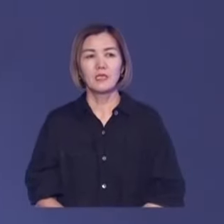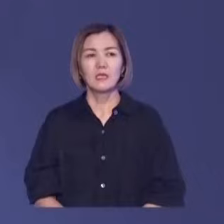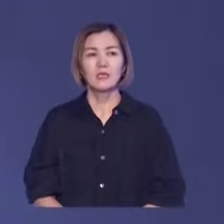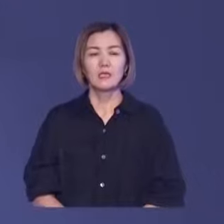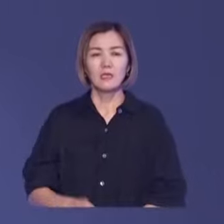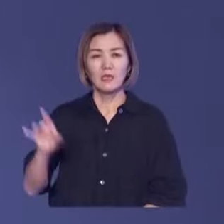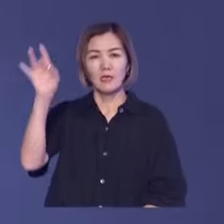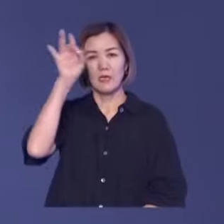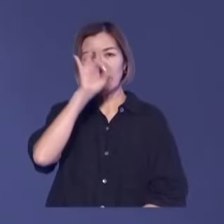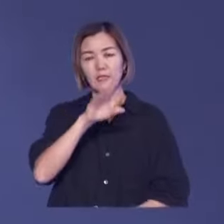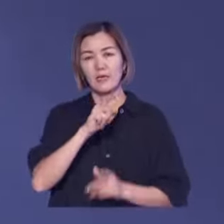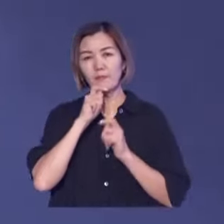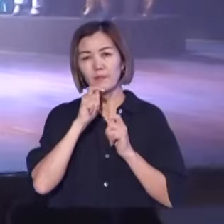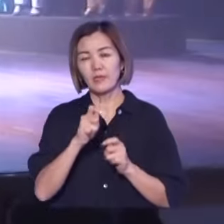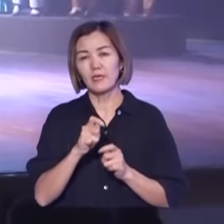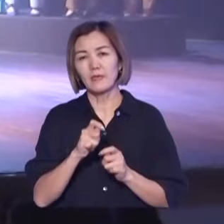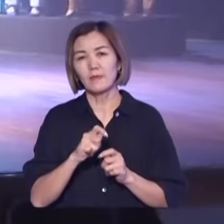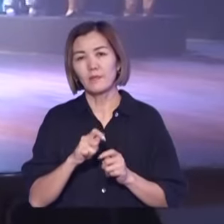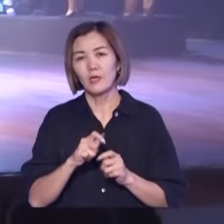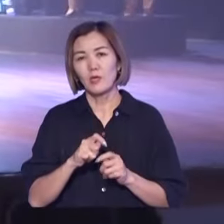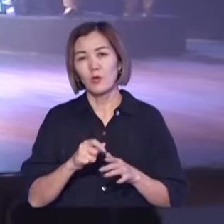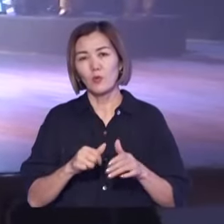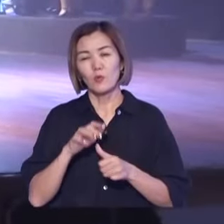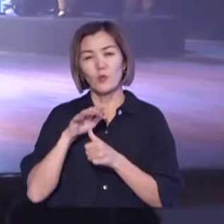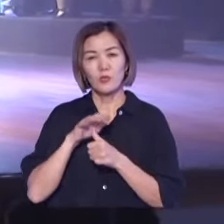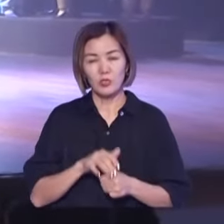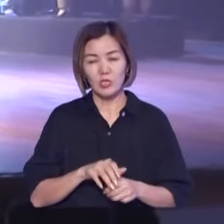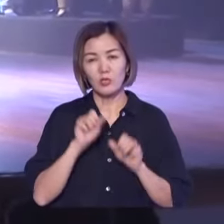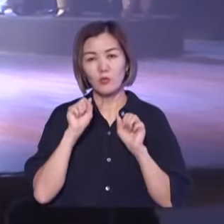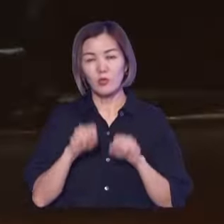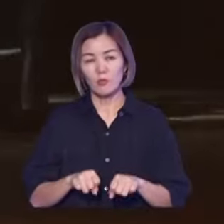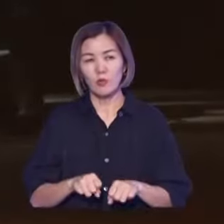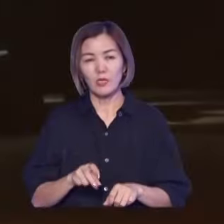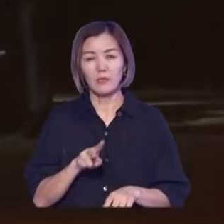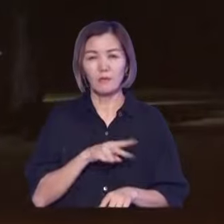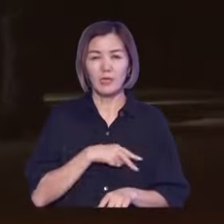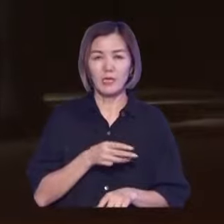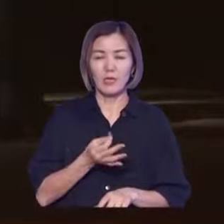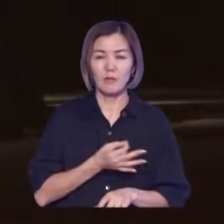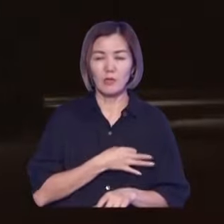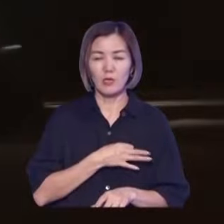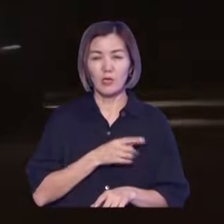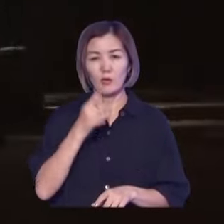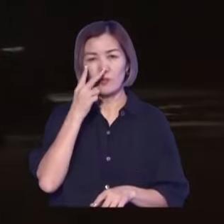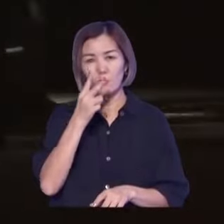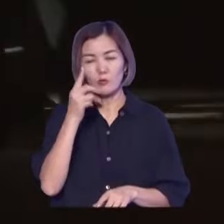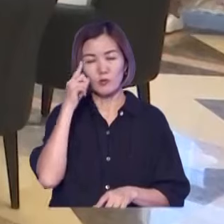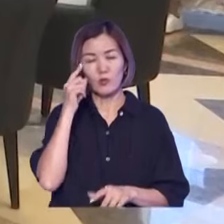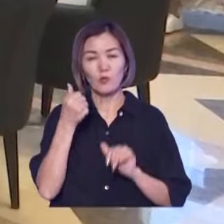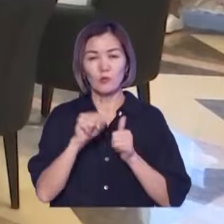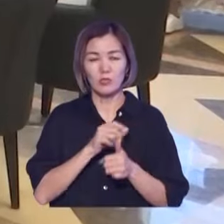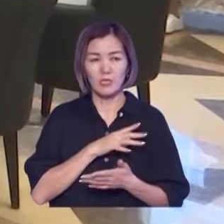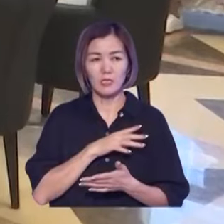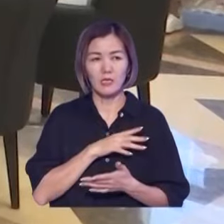Атақ беріп адамды қорлауға да болады, қойылымға келгендердің медаль, орден алуға деген көзқарасы өзгергені анық. Автордың жеткізгісі келгенінде